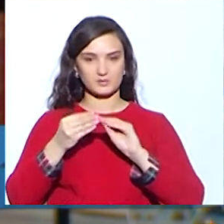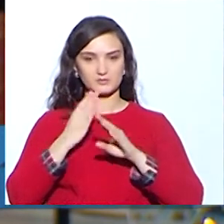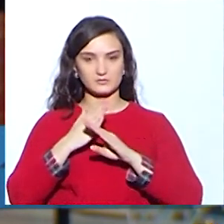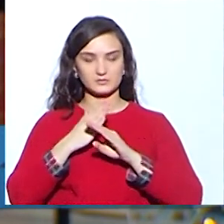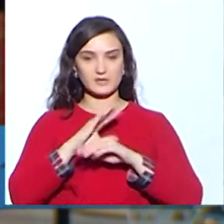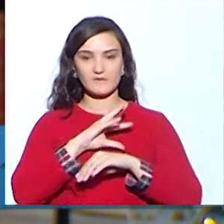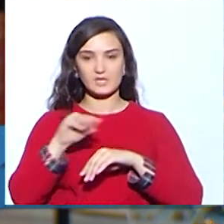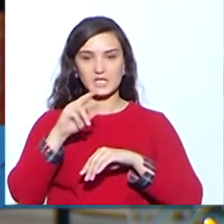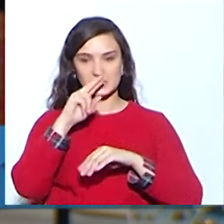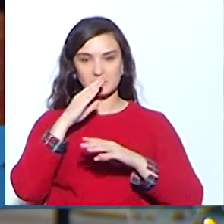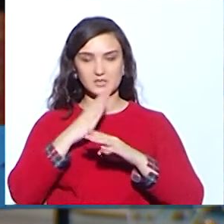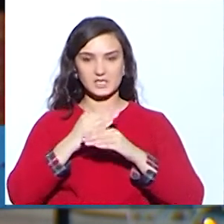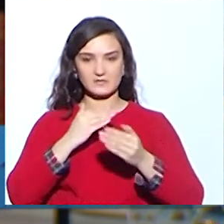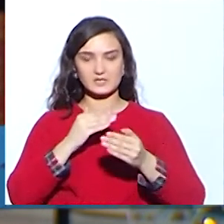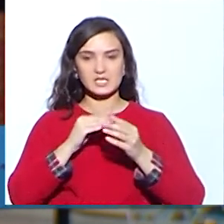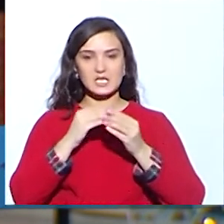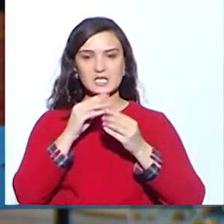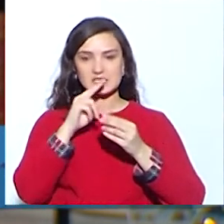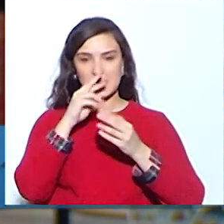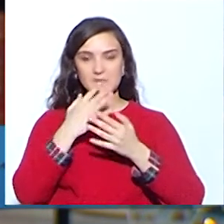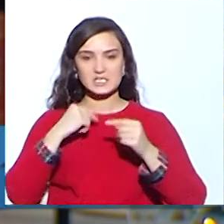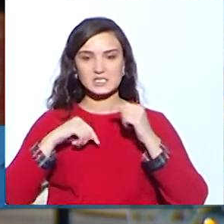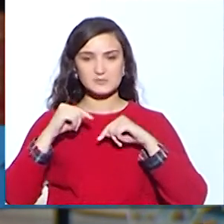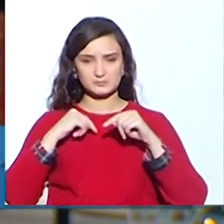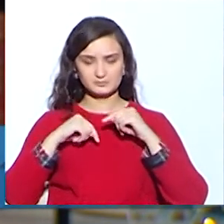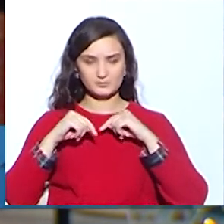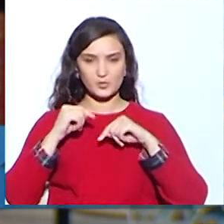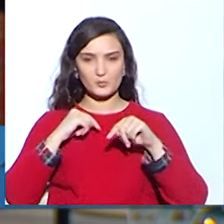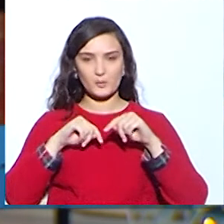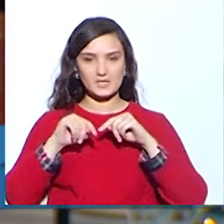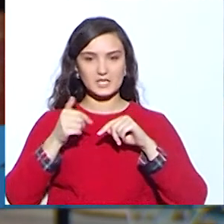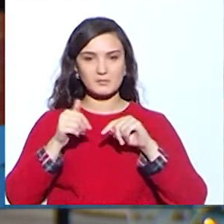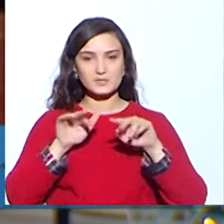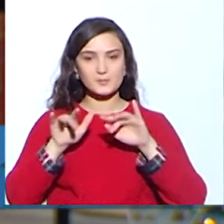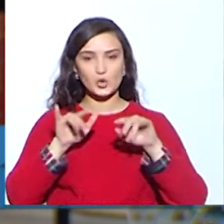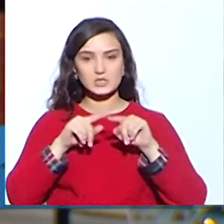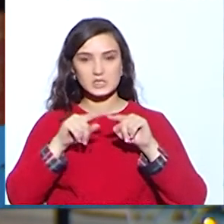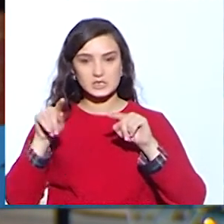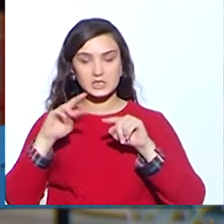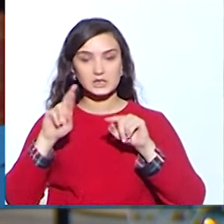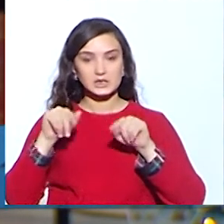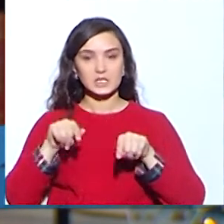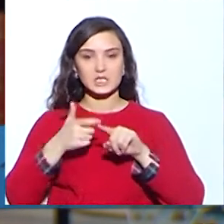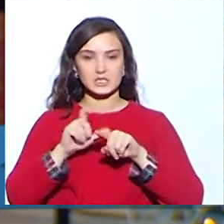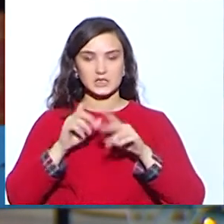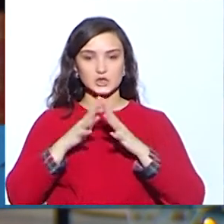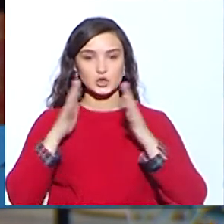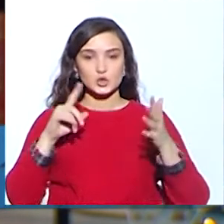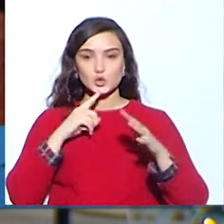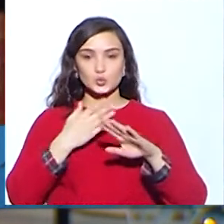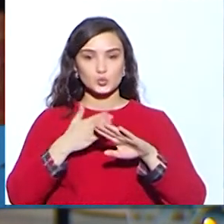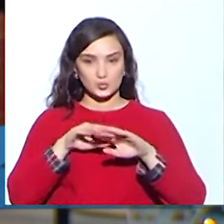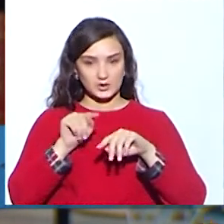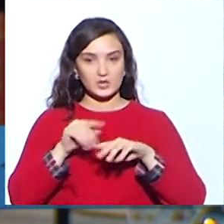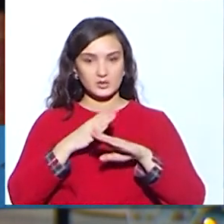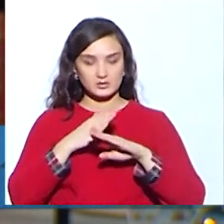ყველა წამალს აქვს ფარმაკოდინამიკა, ანუ წამლის მოქმედების მექანიზმი და აქ საკმაოდ დიდ სირთულეებთან გვაქვს საქმე